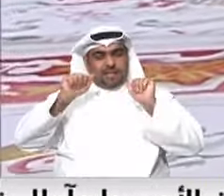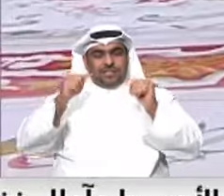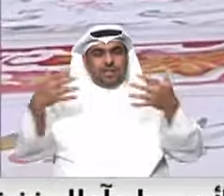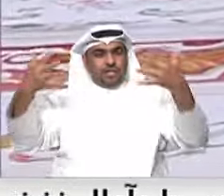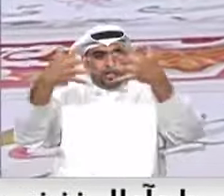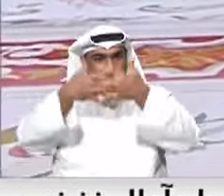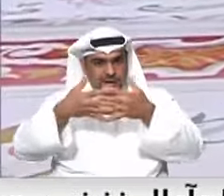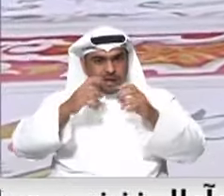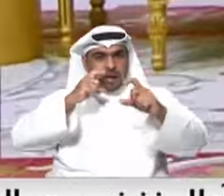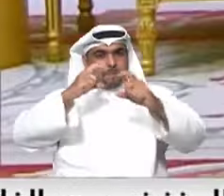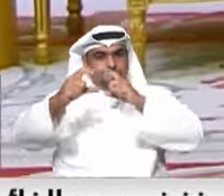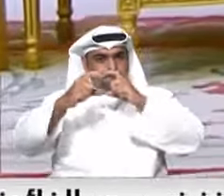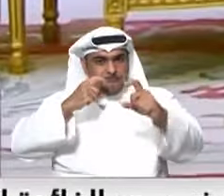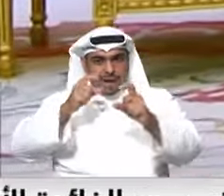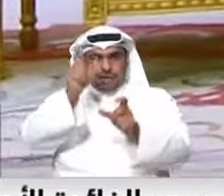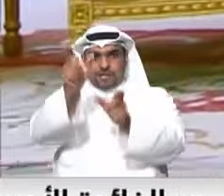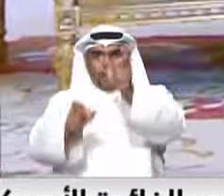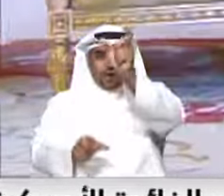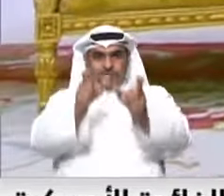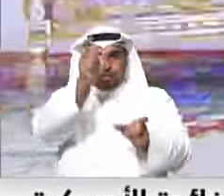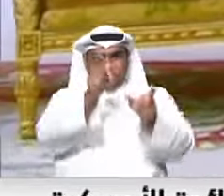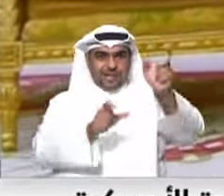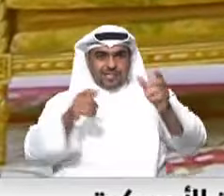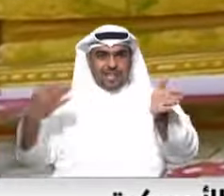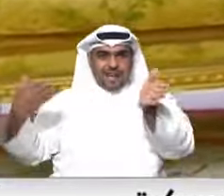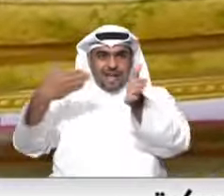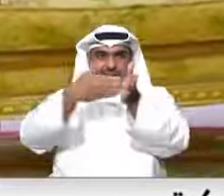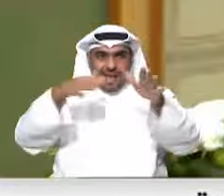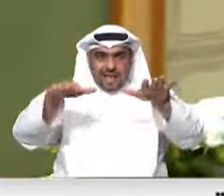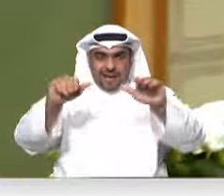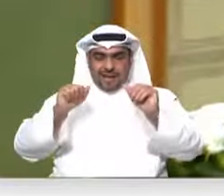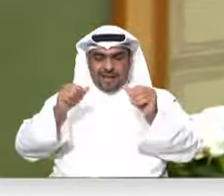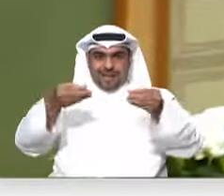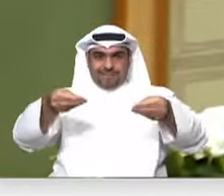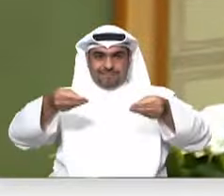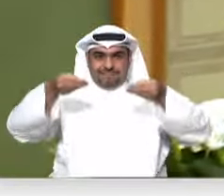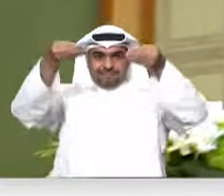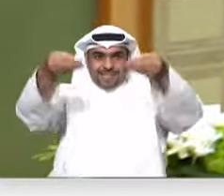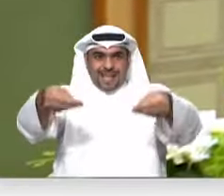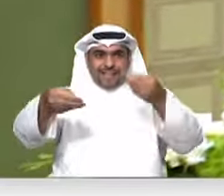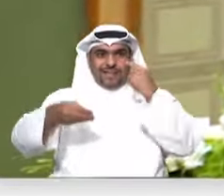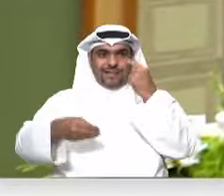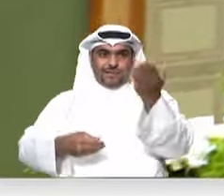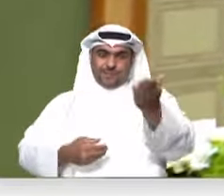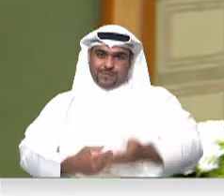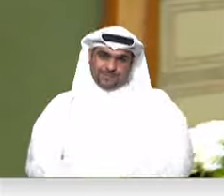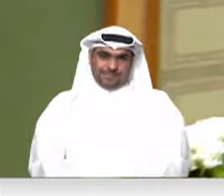وتم تقديم هدية تذكارية لسمو رعاه الله بهذه المناسبة.